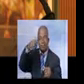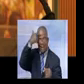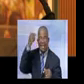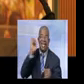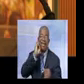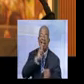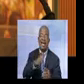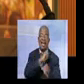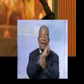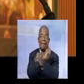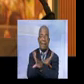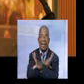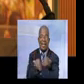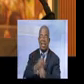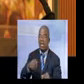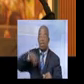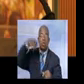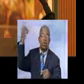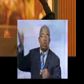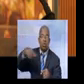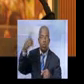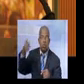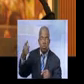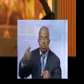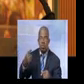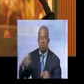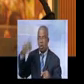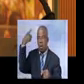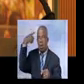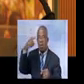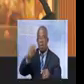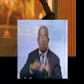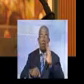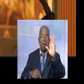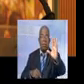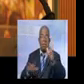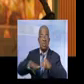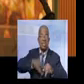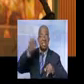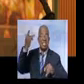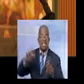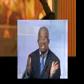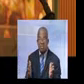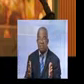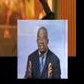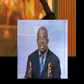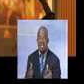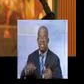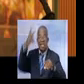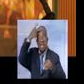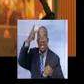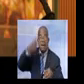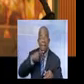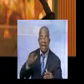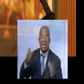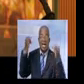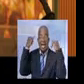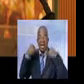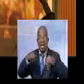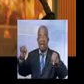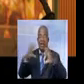œuvrer sans relâche à l'élimination du travail des enfants en Côte d'Ivoire et nous engageons à ses côtés dans